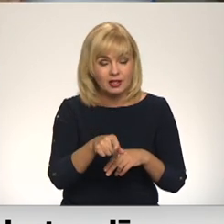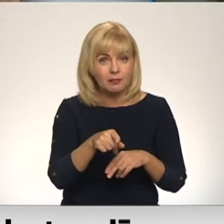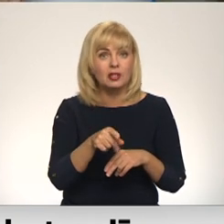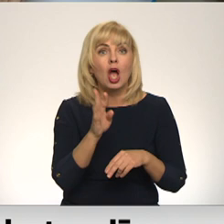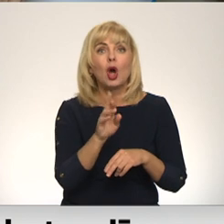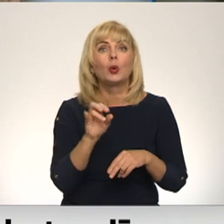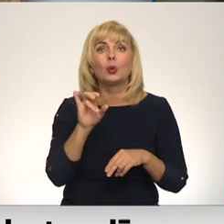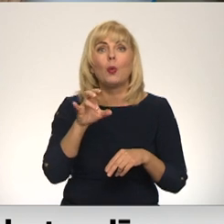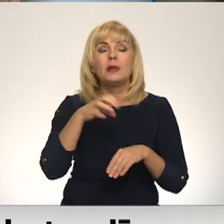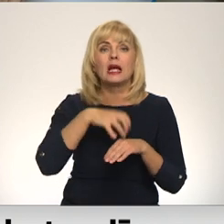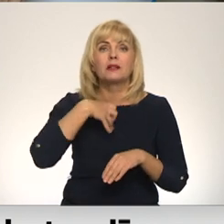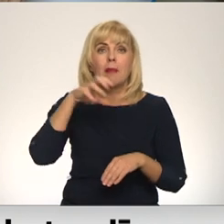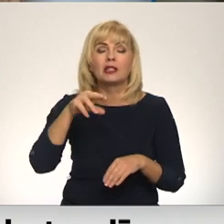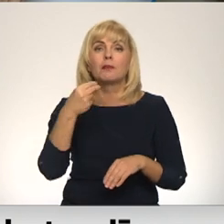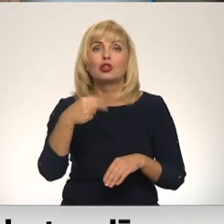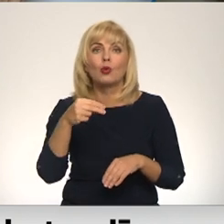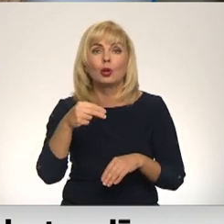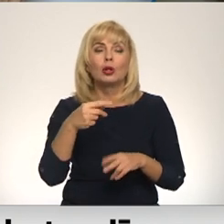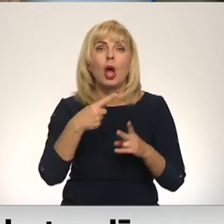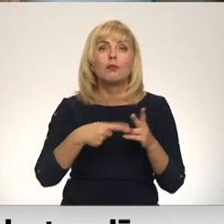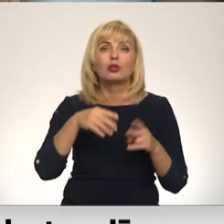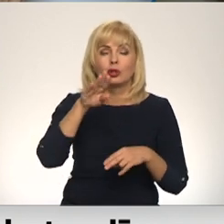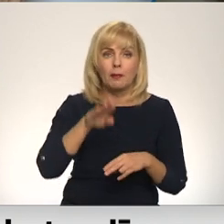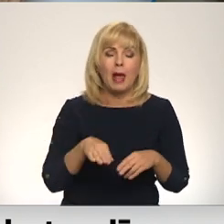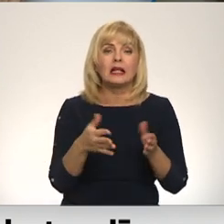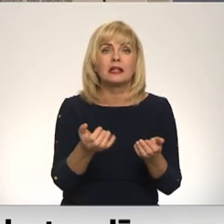Krūmiņas pacientus Zolitūdē pusotru